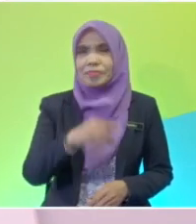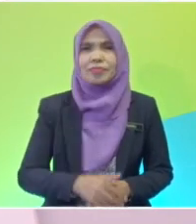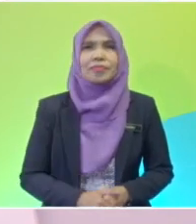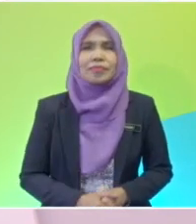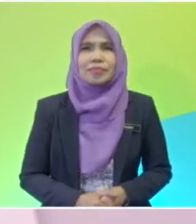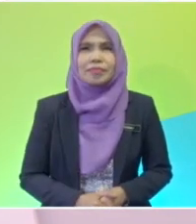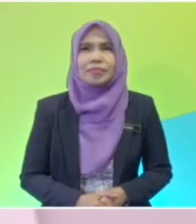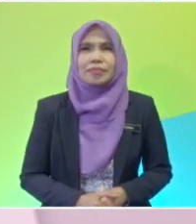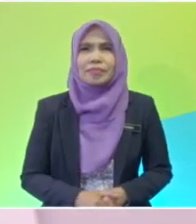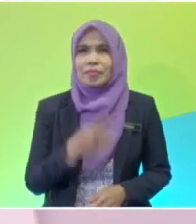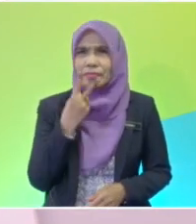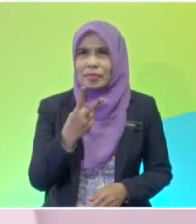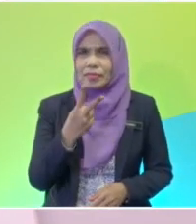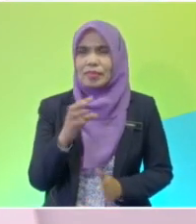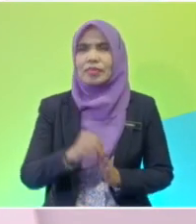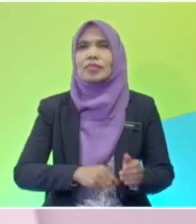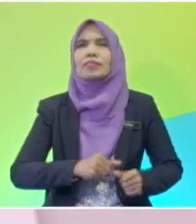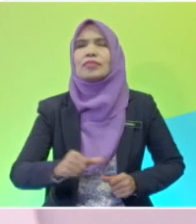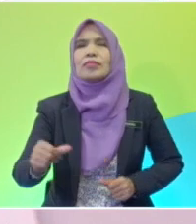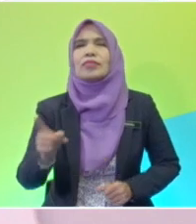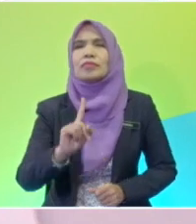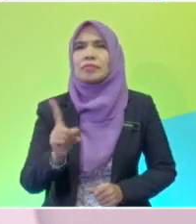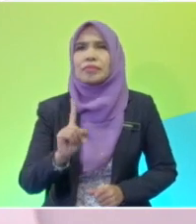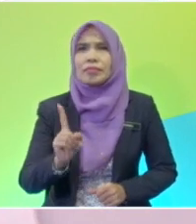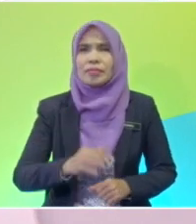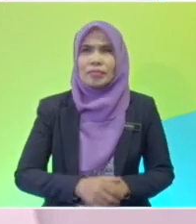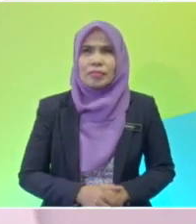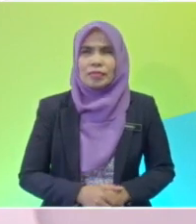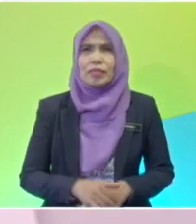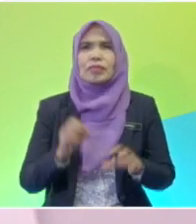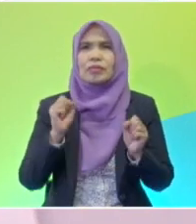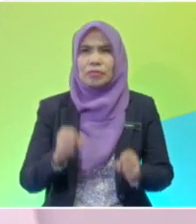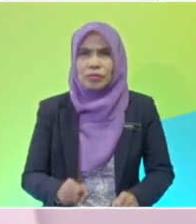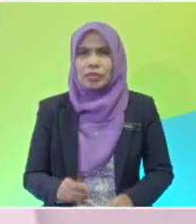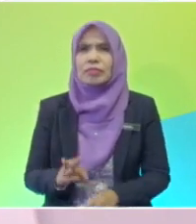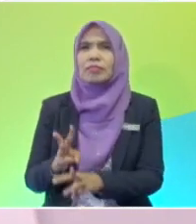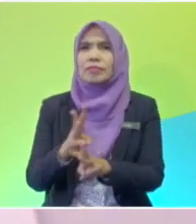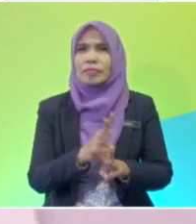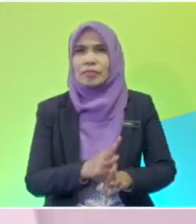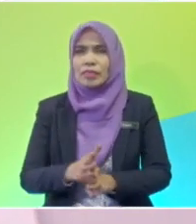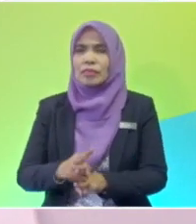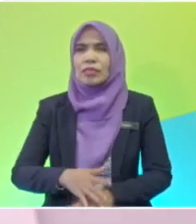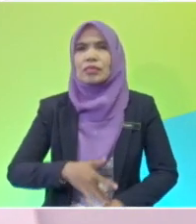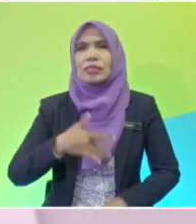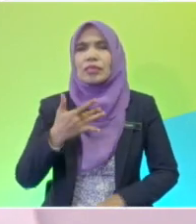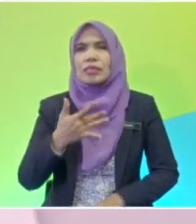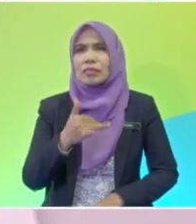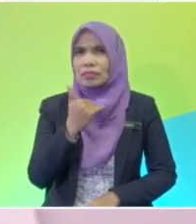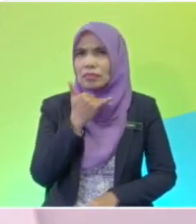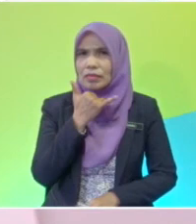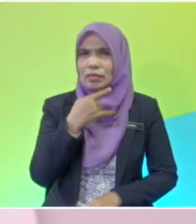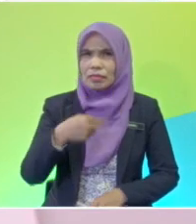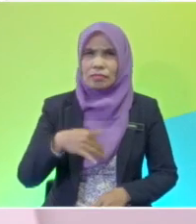untuk kita lihat sejauh mana seseorang murid itu dia mampu mengawal perasaan menyalahkan diri sendiri